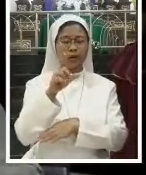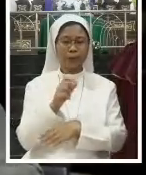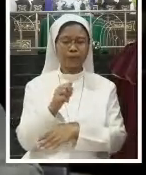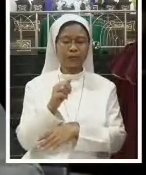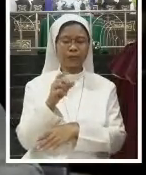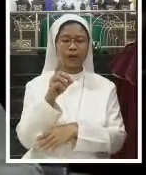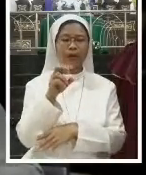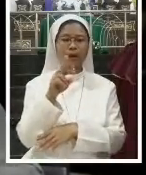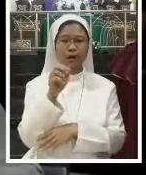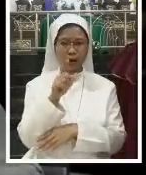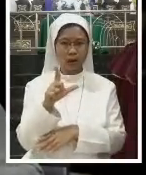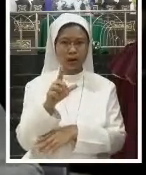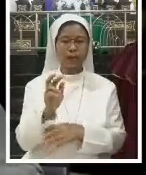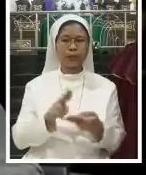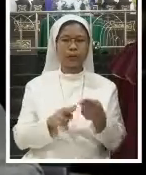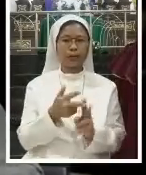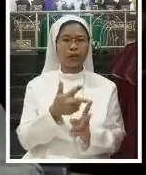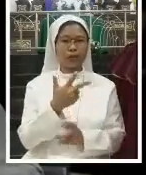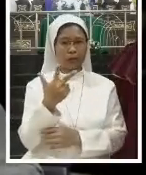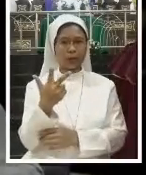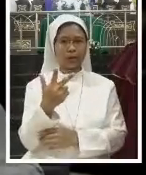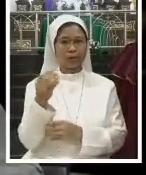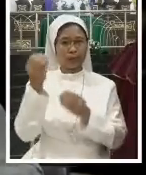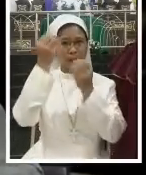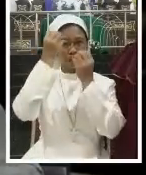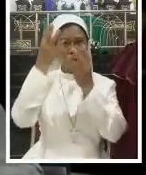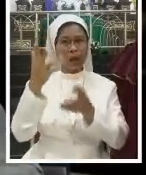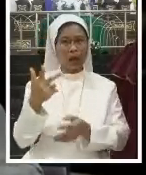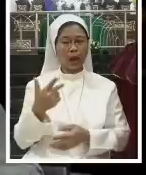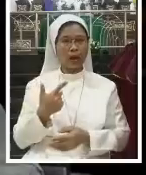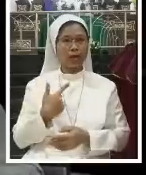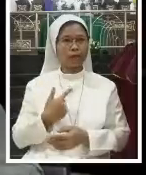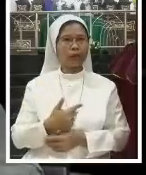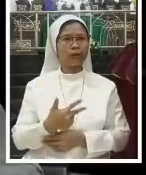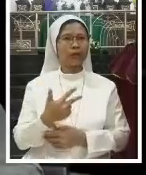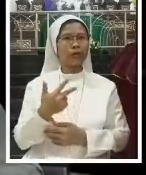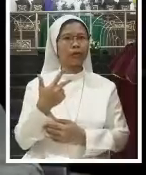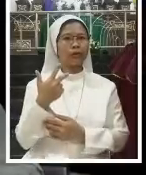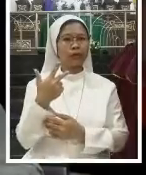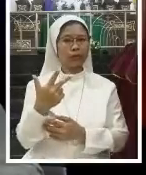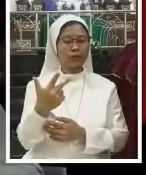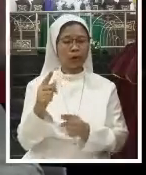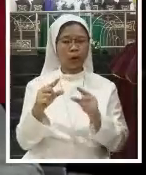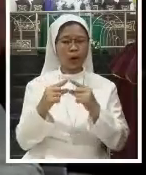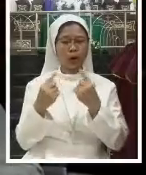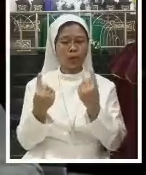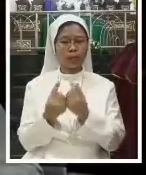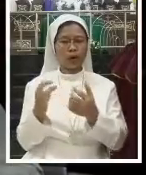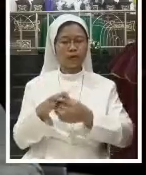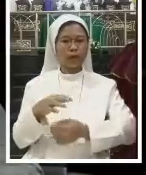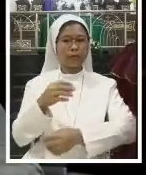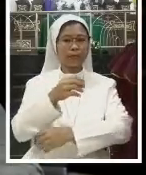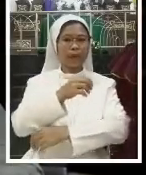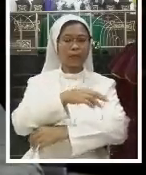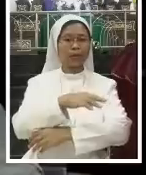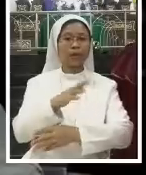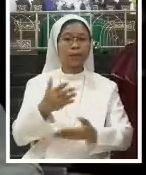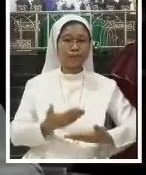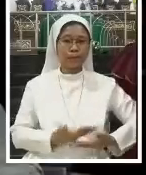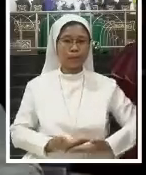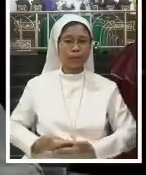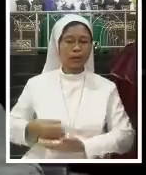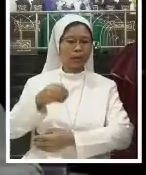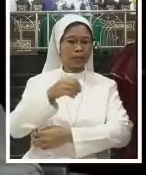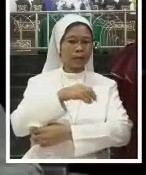Ikatulo, ipinapaisiman na igwanin ng tulong batches nin pagbunyag infant baptism